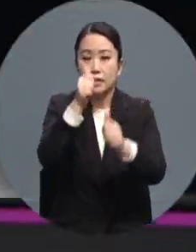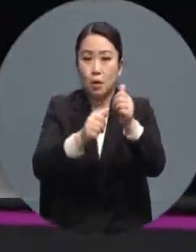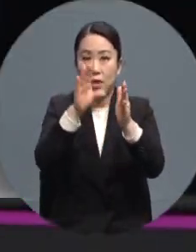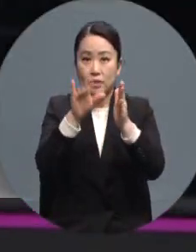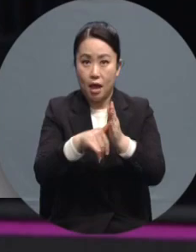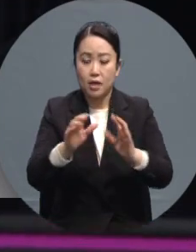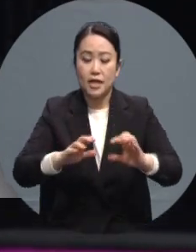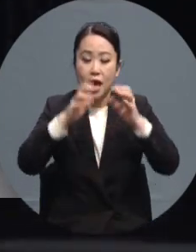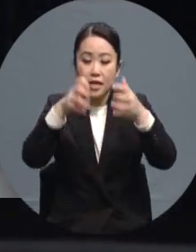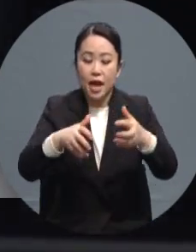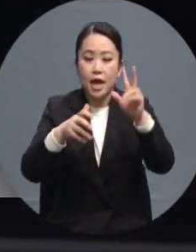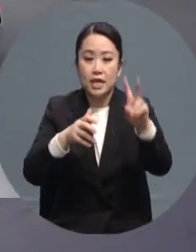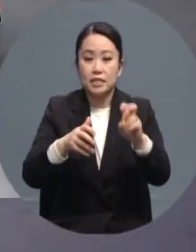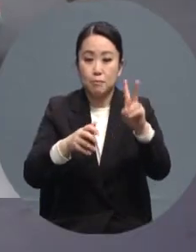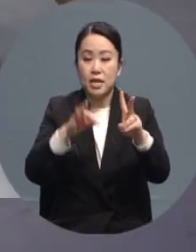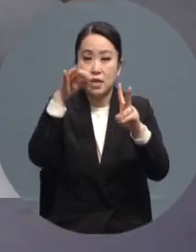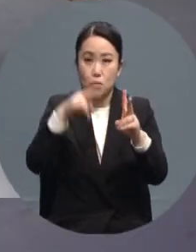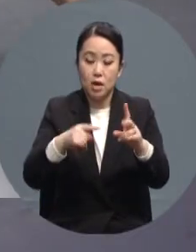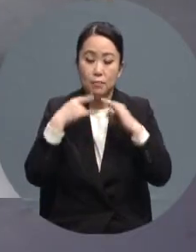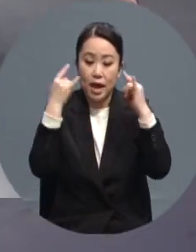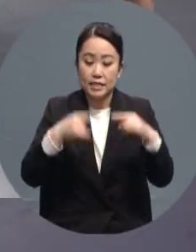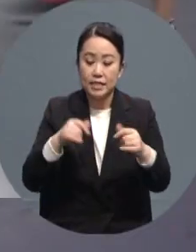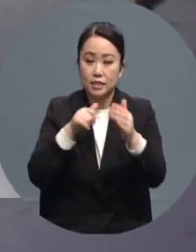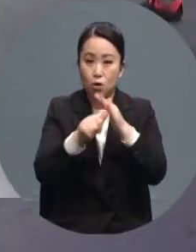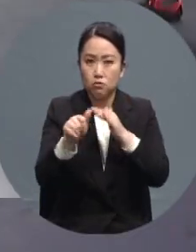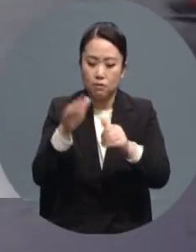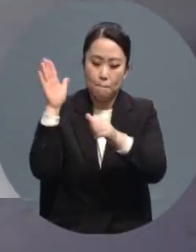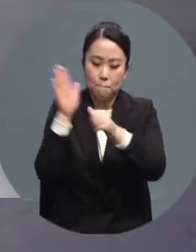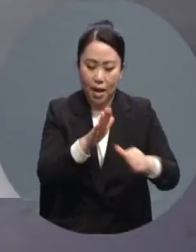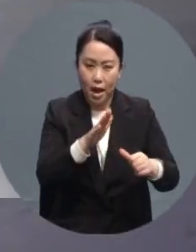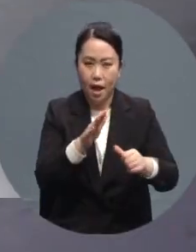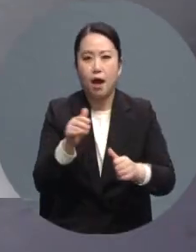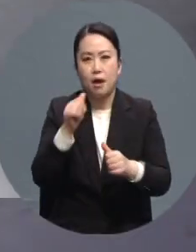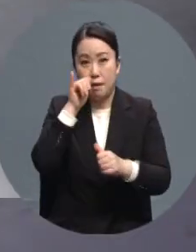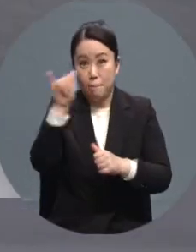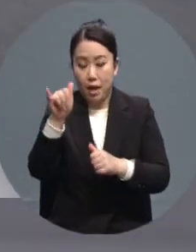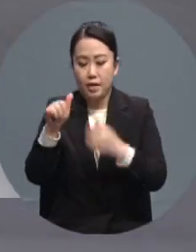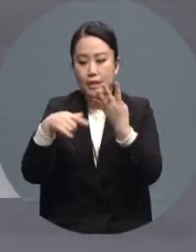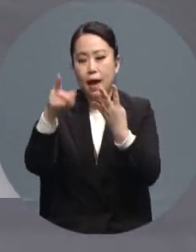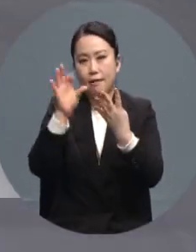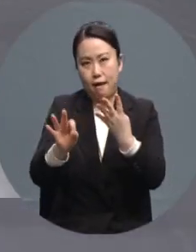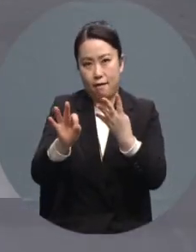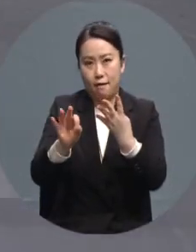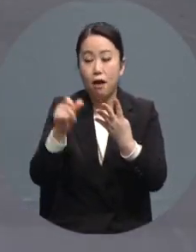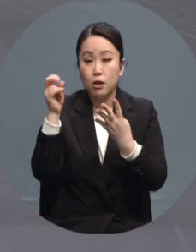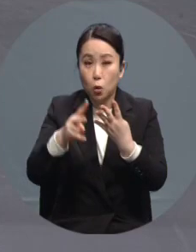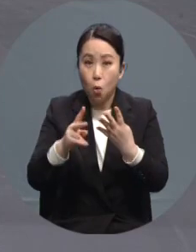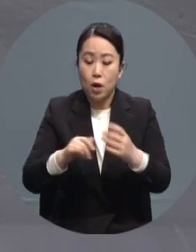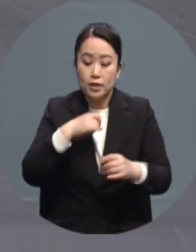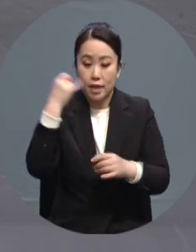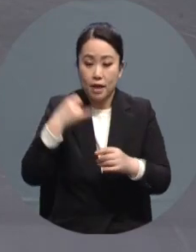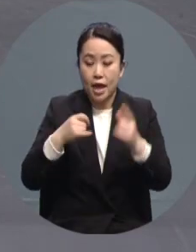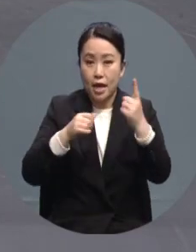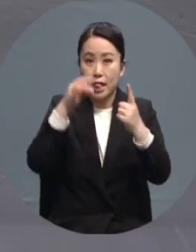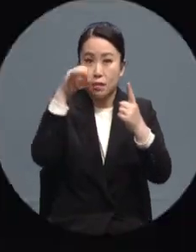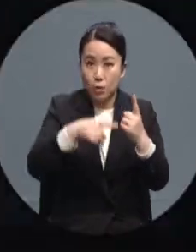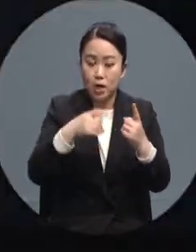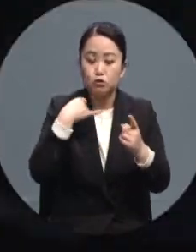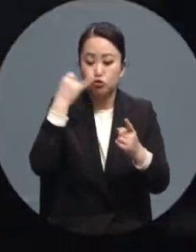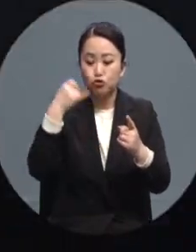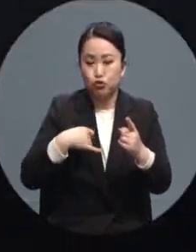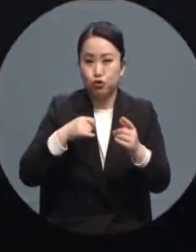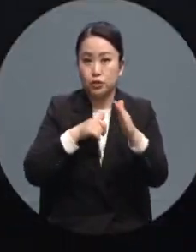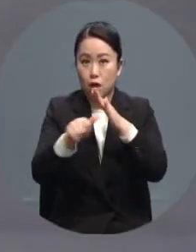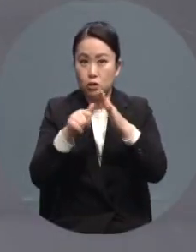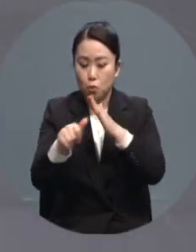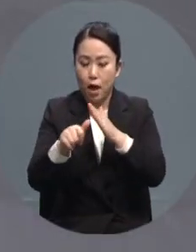세계 22위인 프랑스의 르브랭을 누르고 4강에 올랐습니다. 잠시 뒤 세계 랭킹 1위인 중국 판젠동과 4강전을